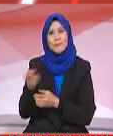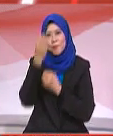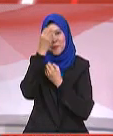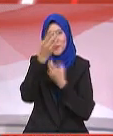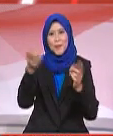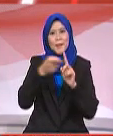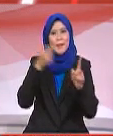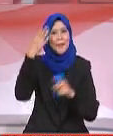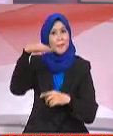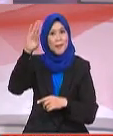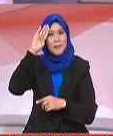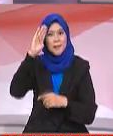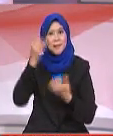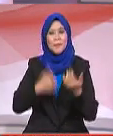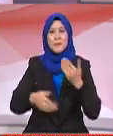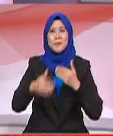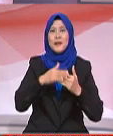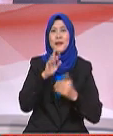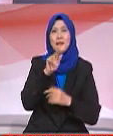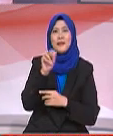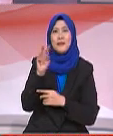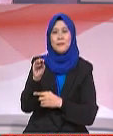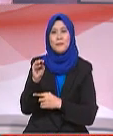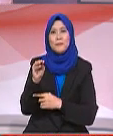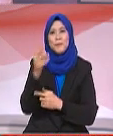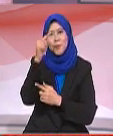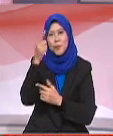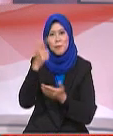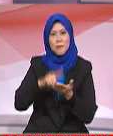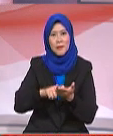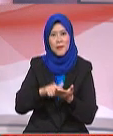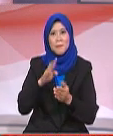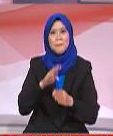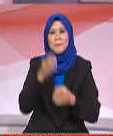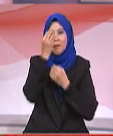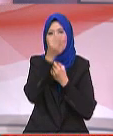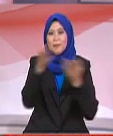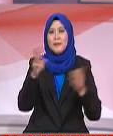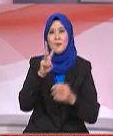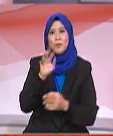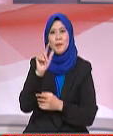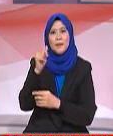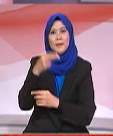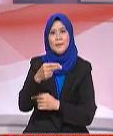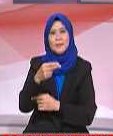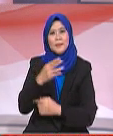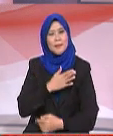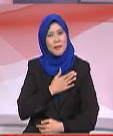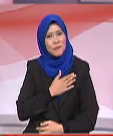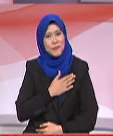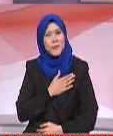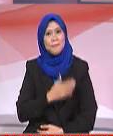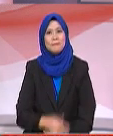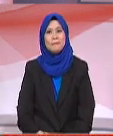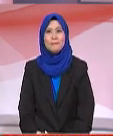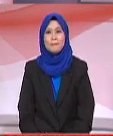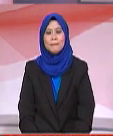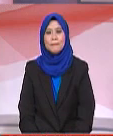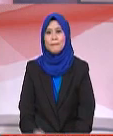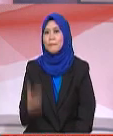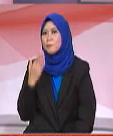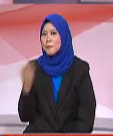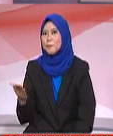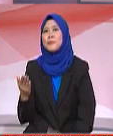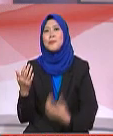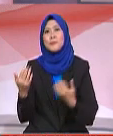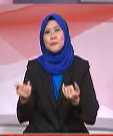Perlis. Kembali semula ke Angkasa Puri bersama rakan setugas untuk laporan lain berita wilayah selepas ini. Salam hormat. Baik, terima kasih